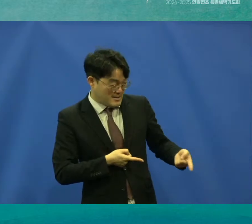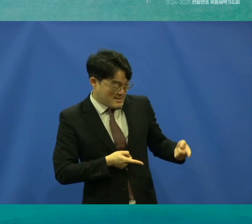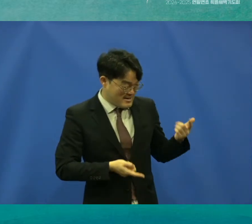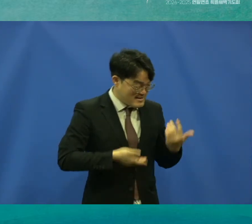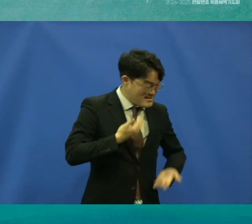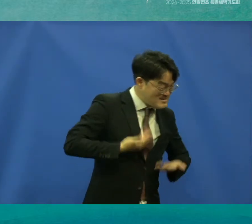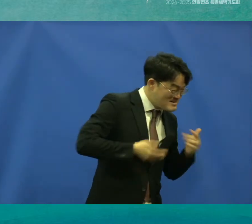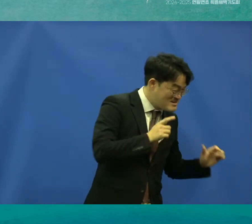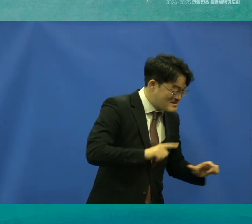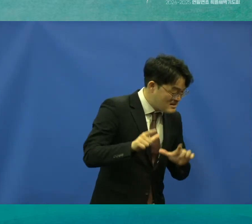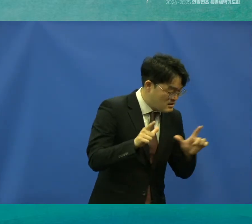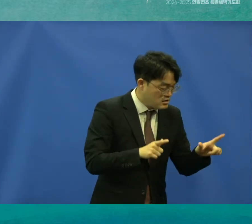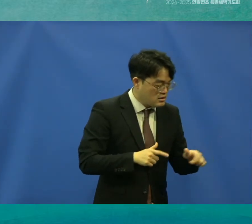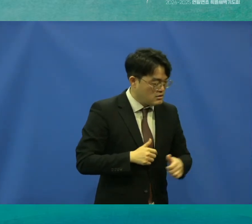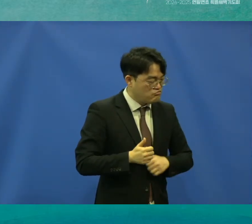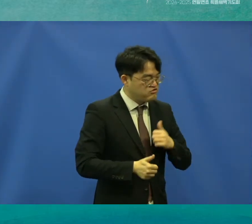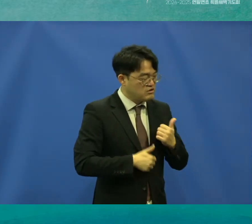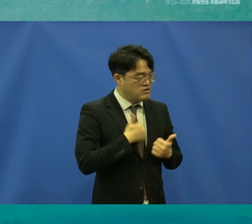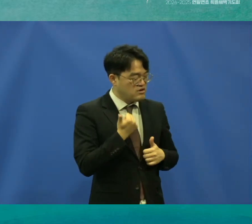너가 크냐 내가 크냐